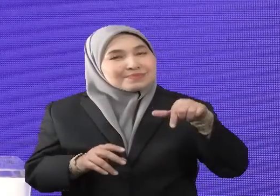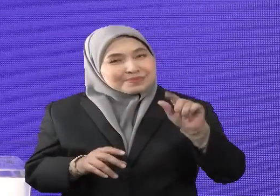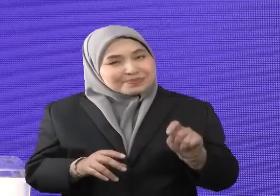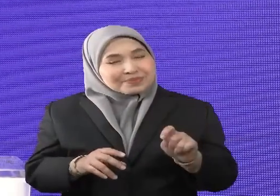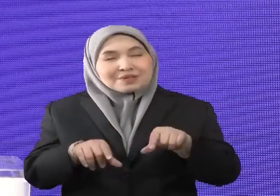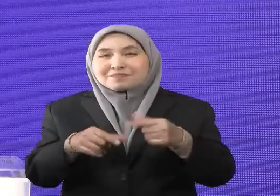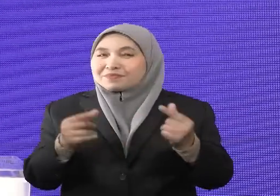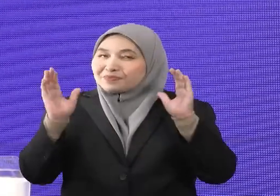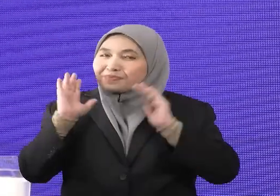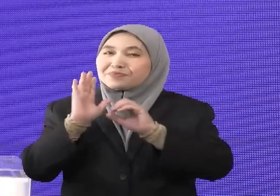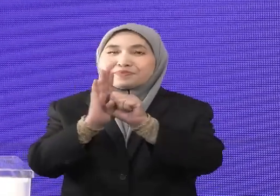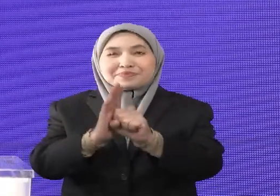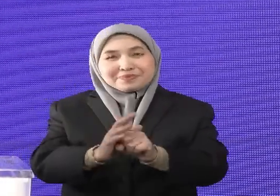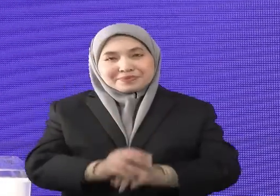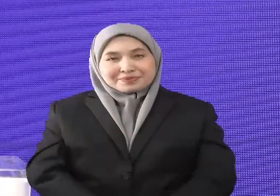salat